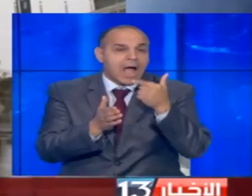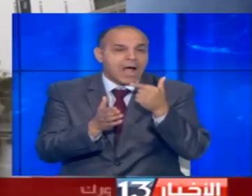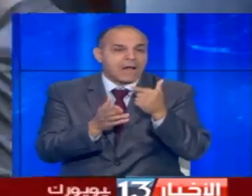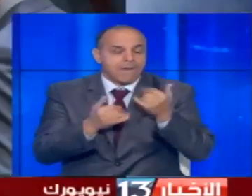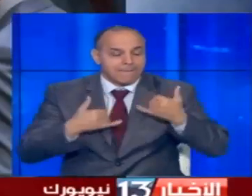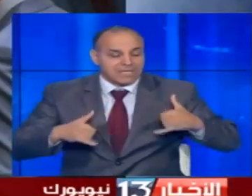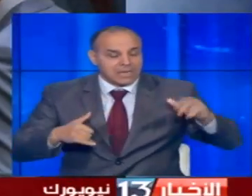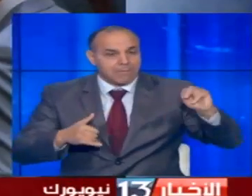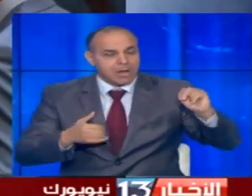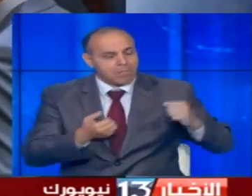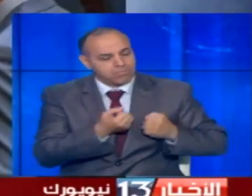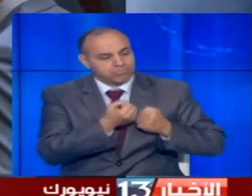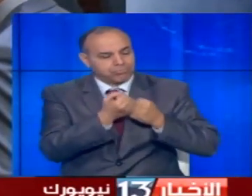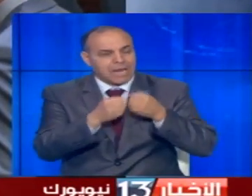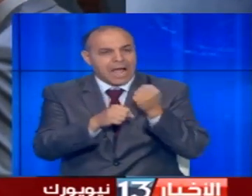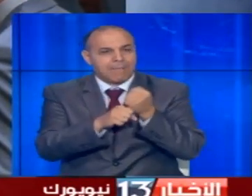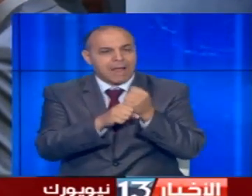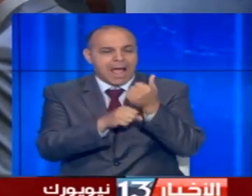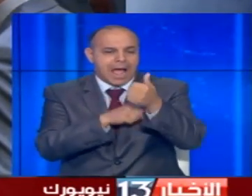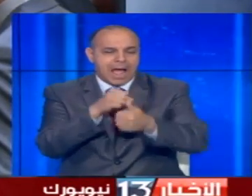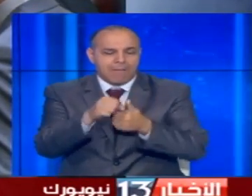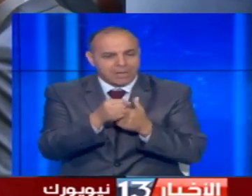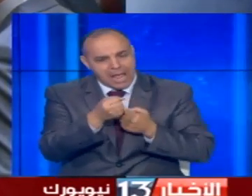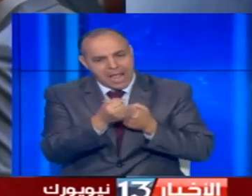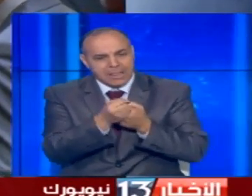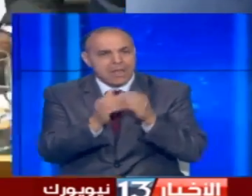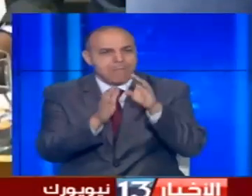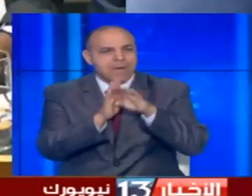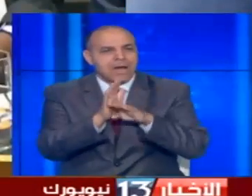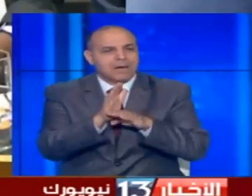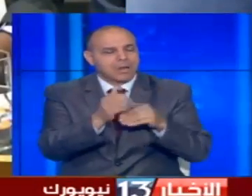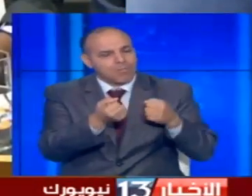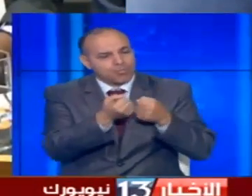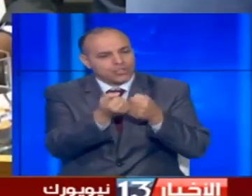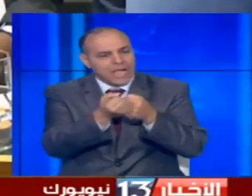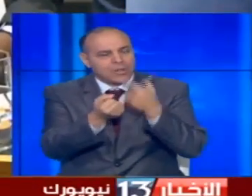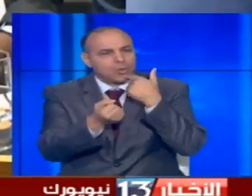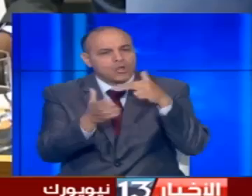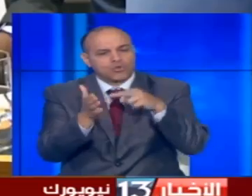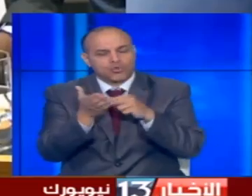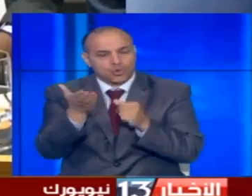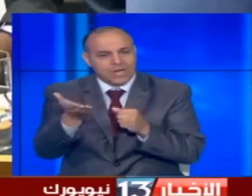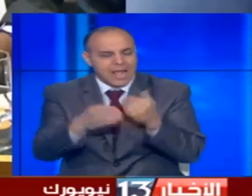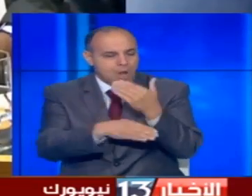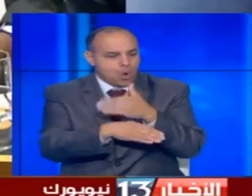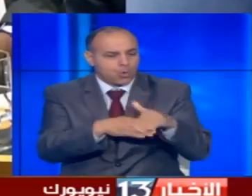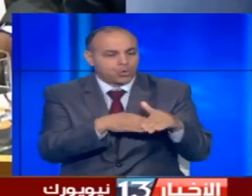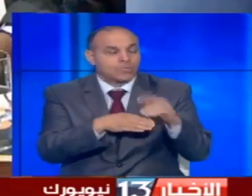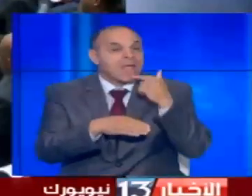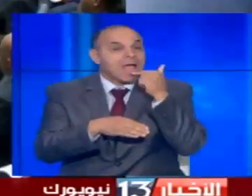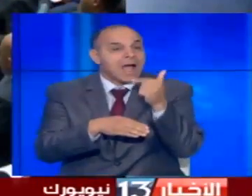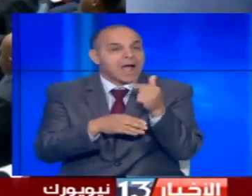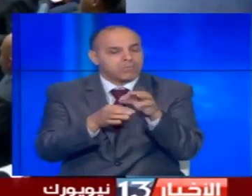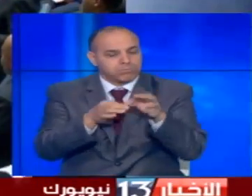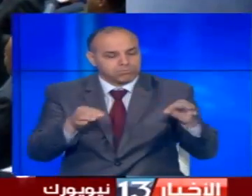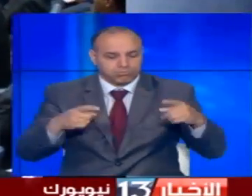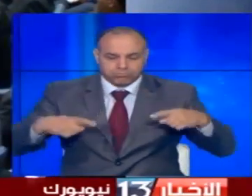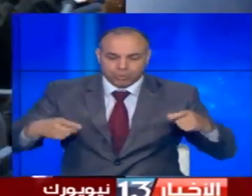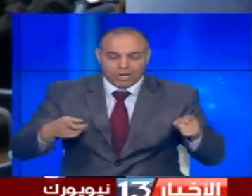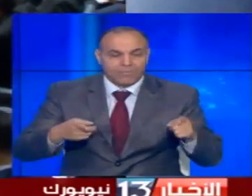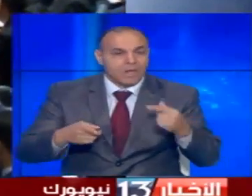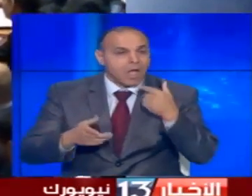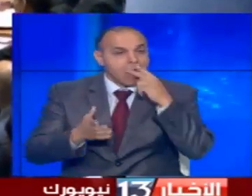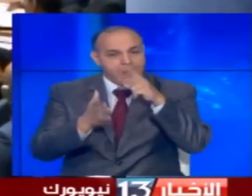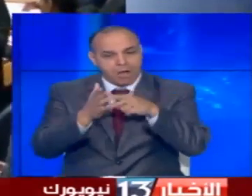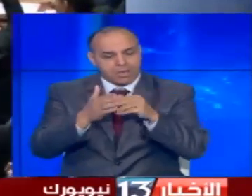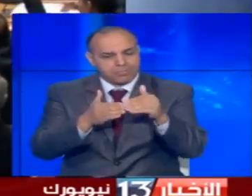مجلس الامن الدولي العمل عام واحد باليه ايصال المساعدات الى سوريا عبر الحدود وخطوط الجبهه وياتي